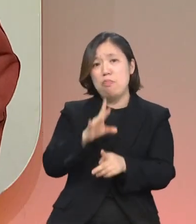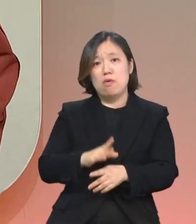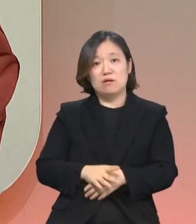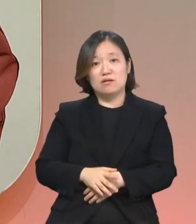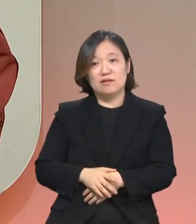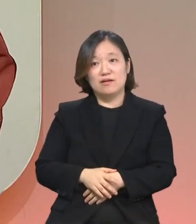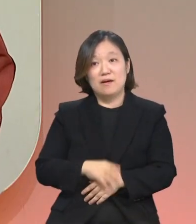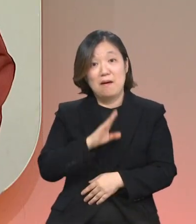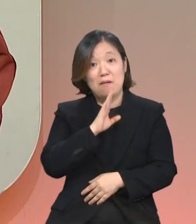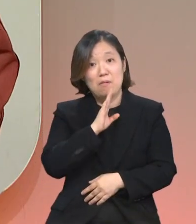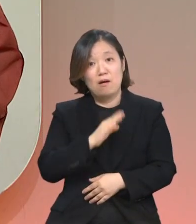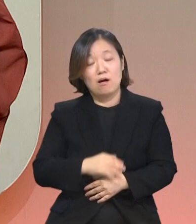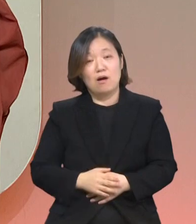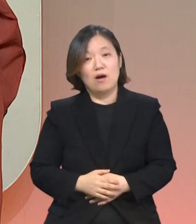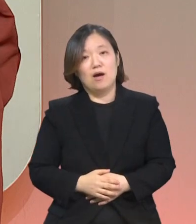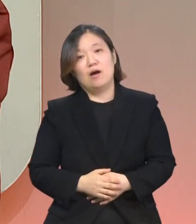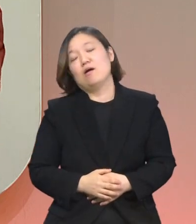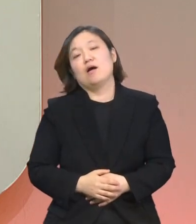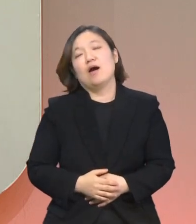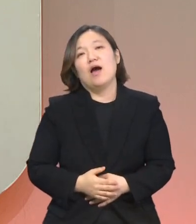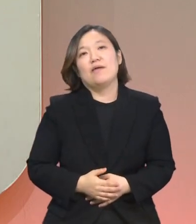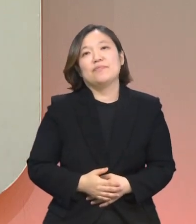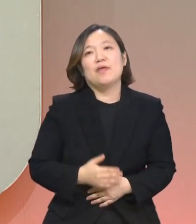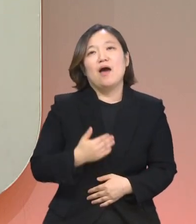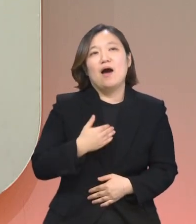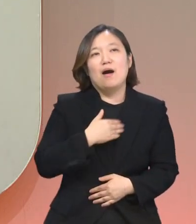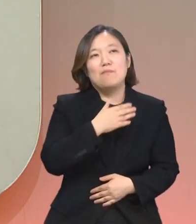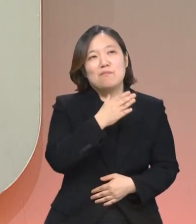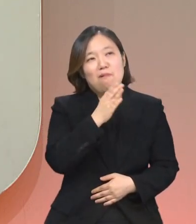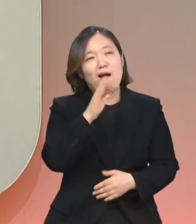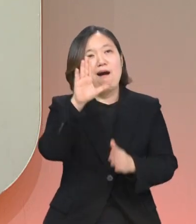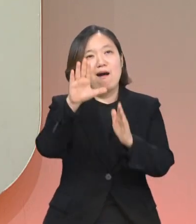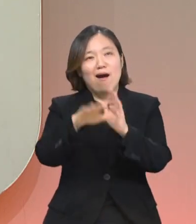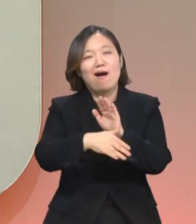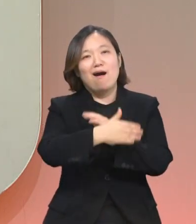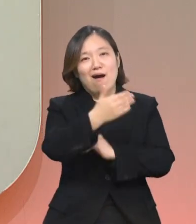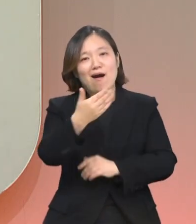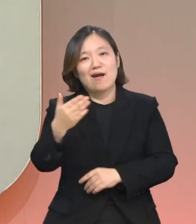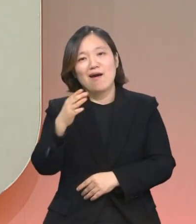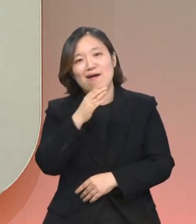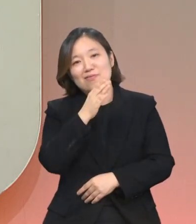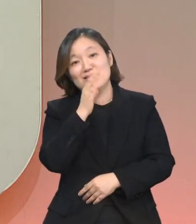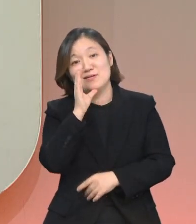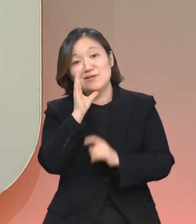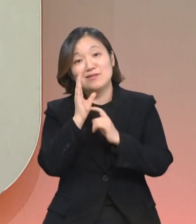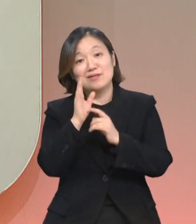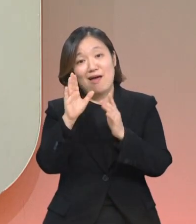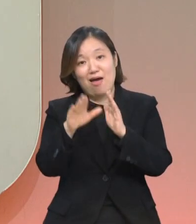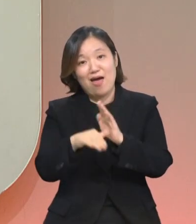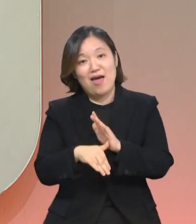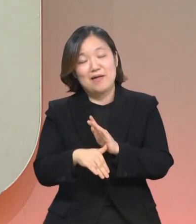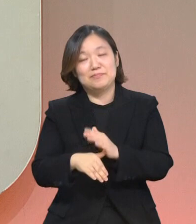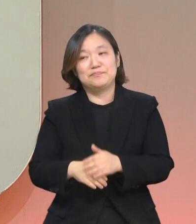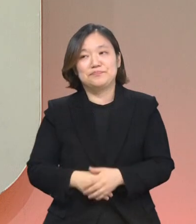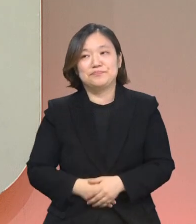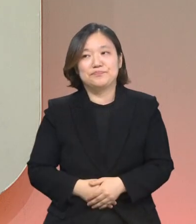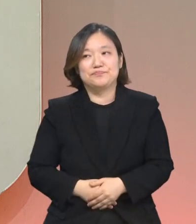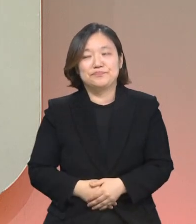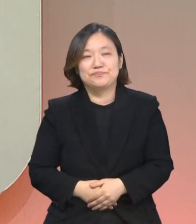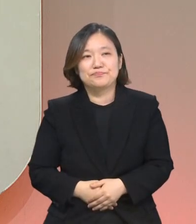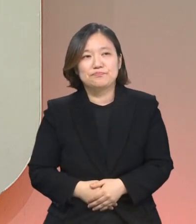안 됐답니다 그렇게 이제 세월이 흐르고 흐르고 한참을 세월이 흐른 뒤에